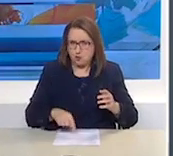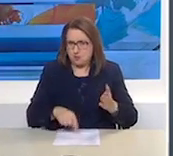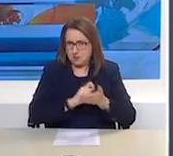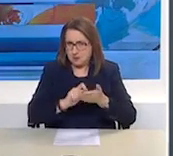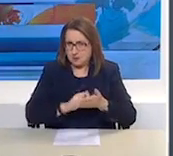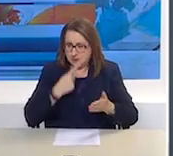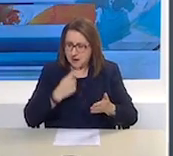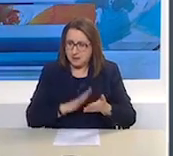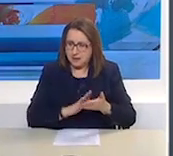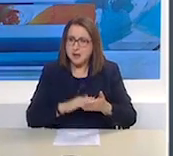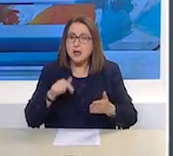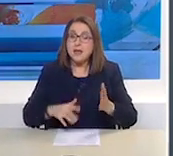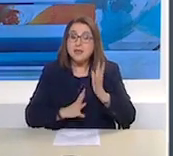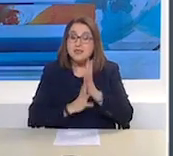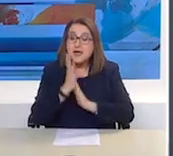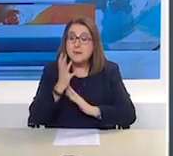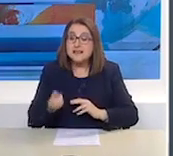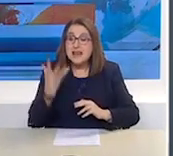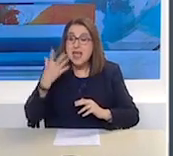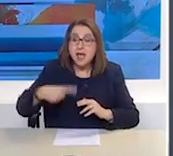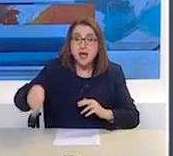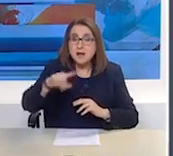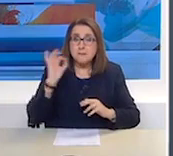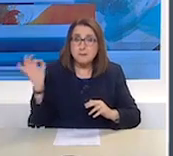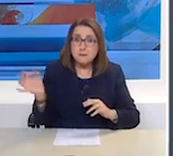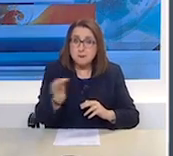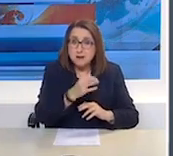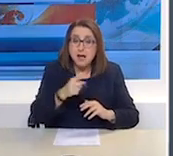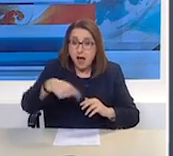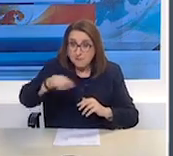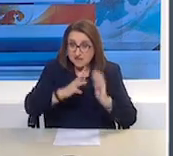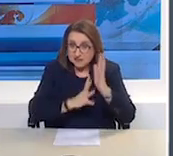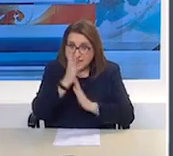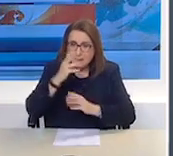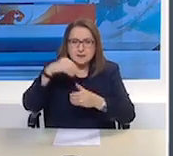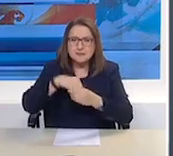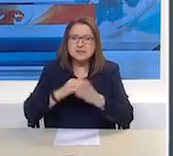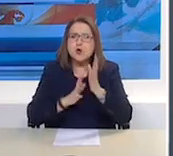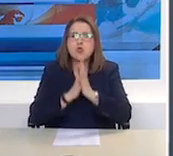τα 15 νέα κρούσματα, τα 12 σχετίζονται